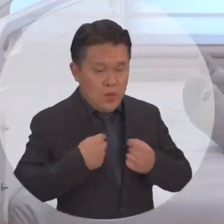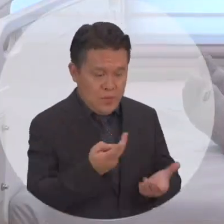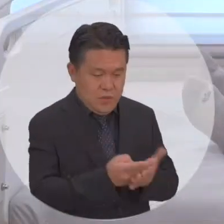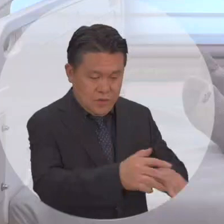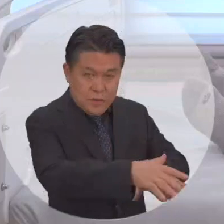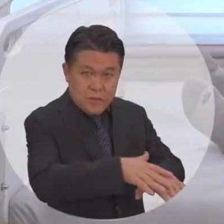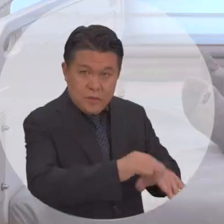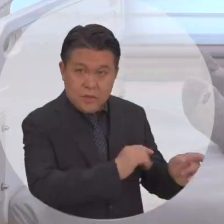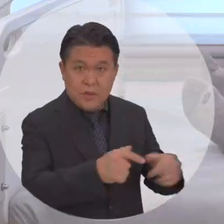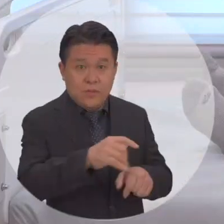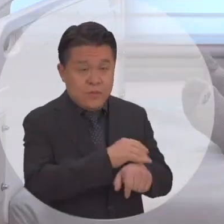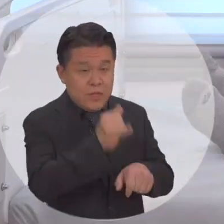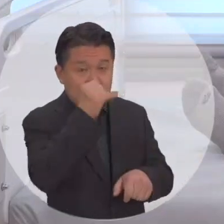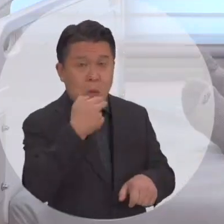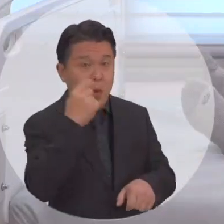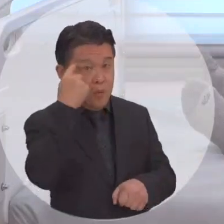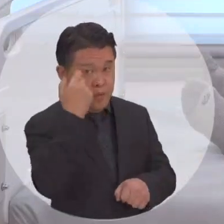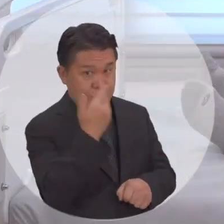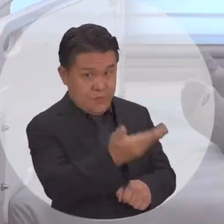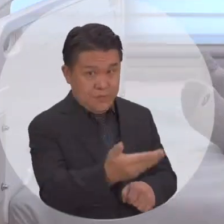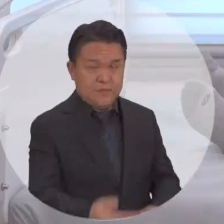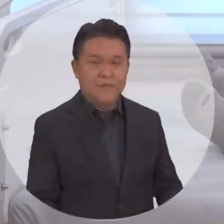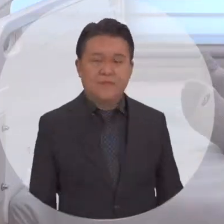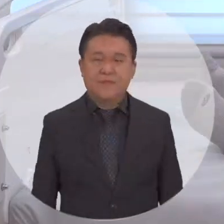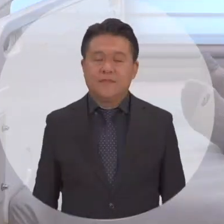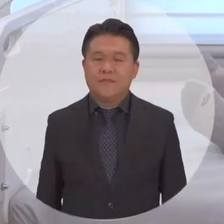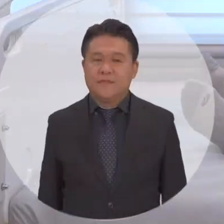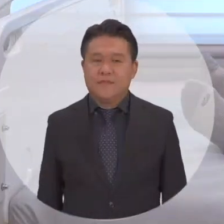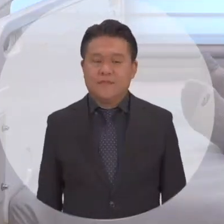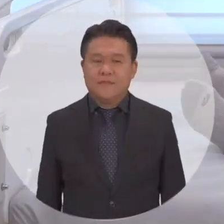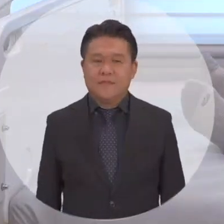옷과 침대 시트 등 불편한 곳이 있는지 여쭤봅니다.